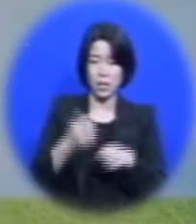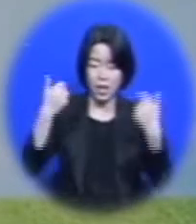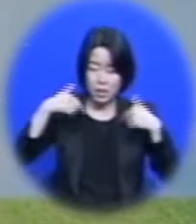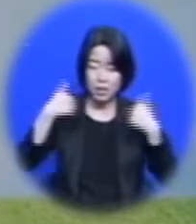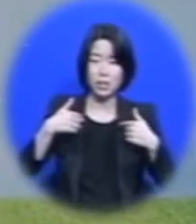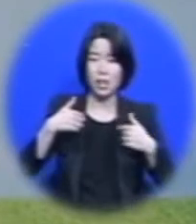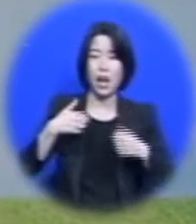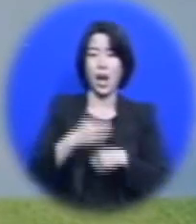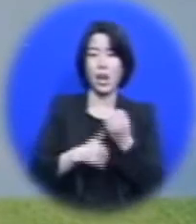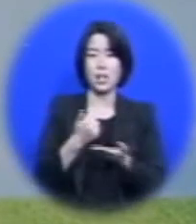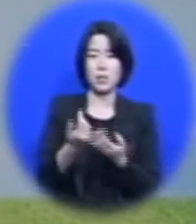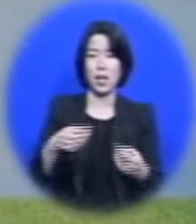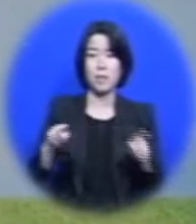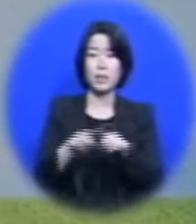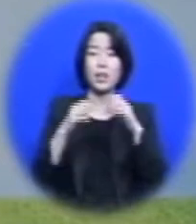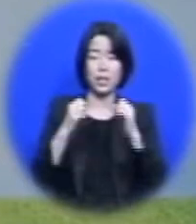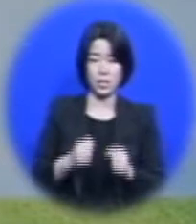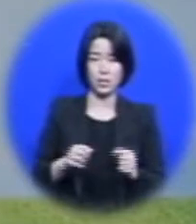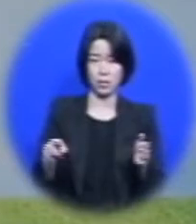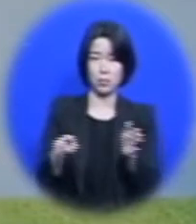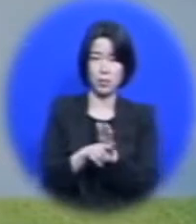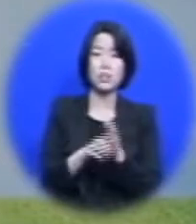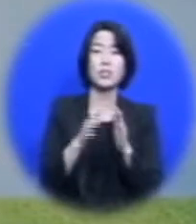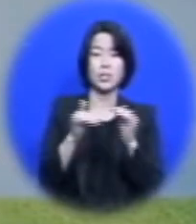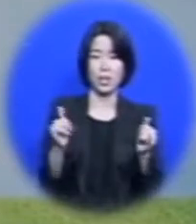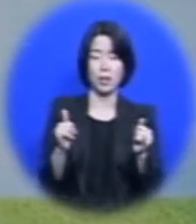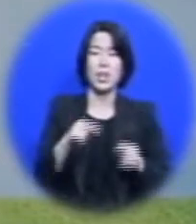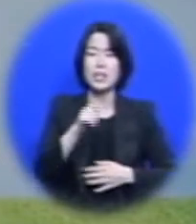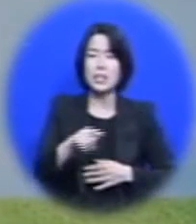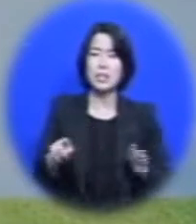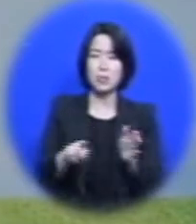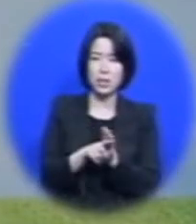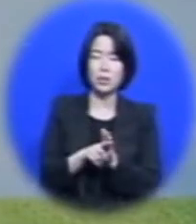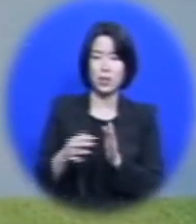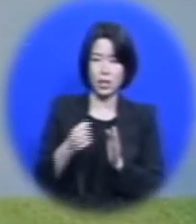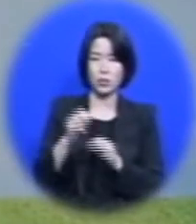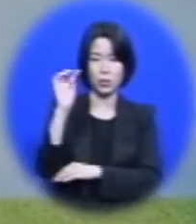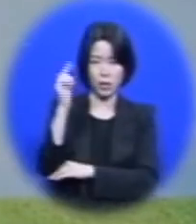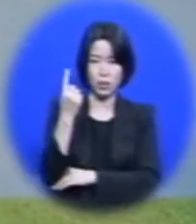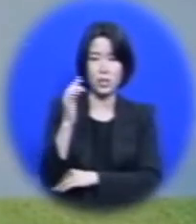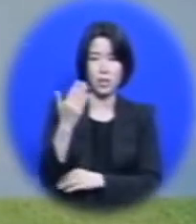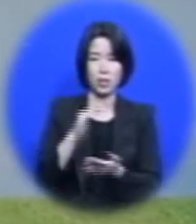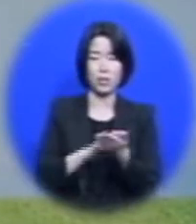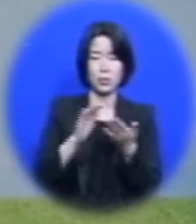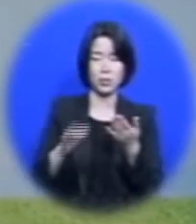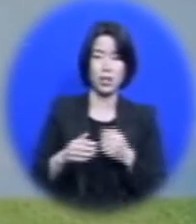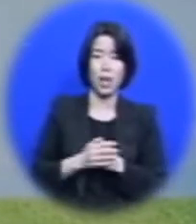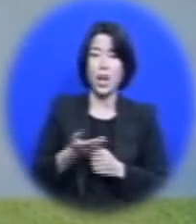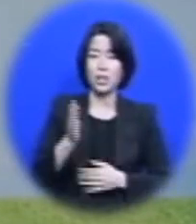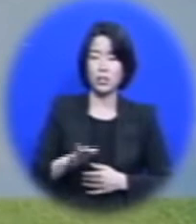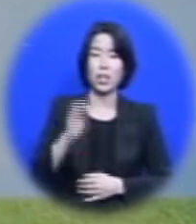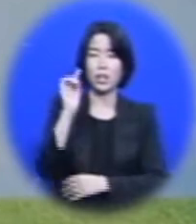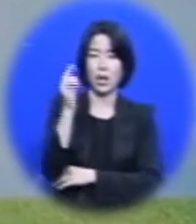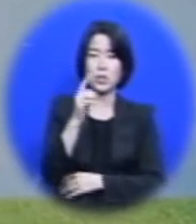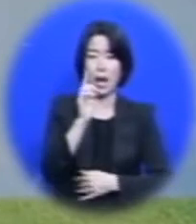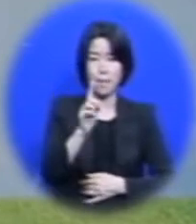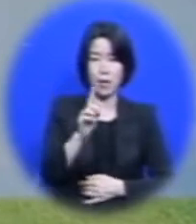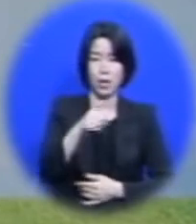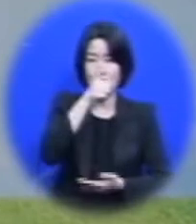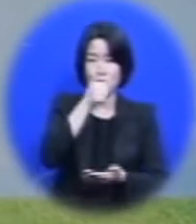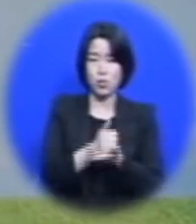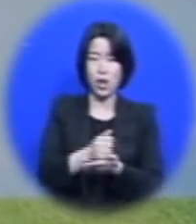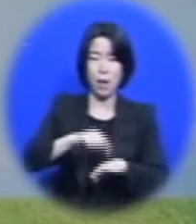하나님이 함께 계시는 것을 믿은 사람입니다. 그 믿음으로 다윗이 된 겁니다. 그런데 다윗이 한번 죄의